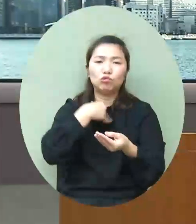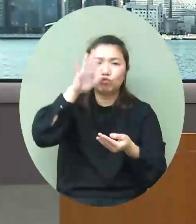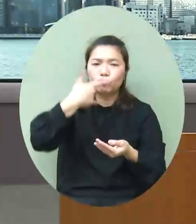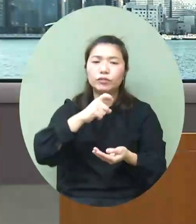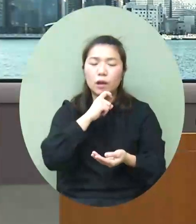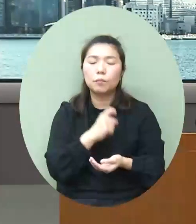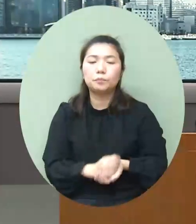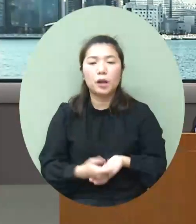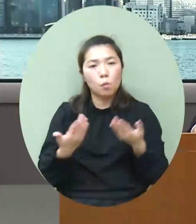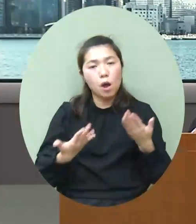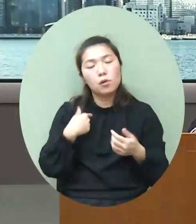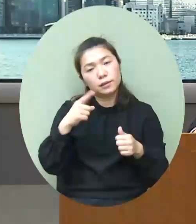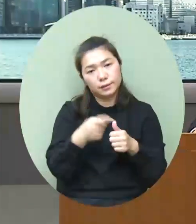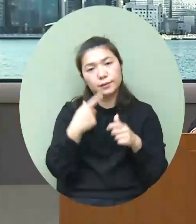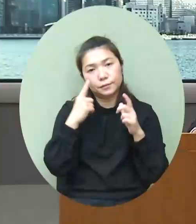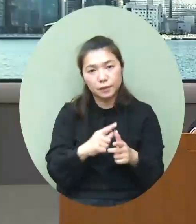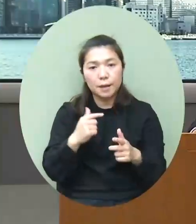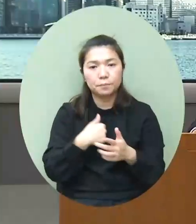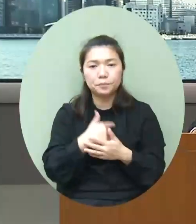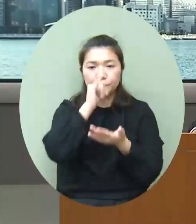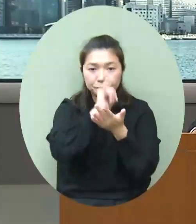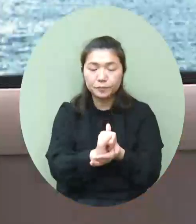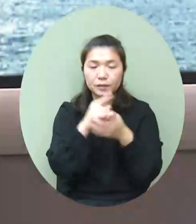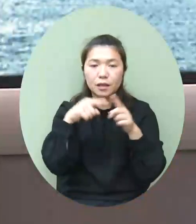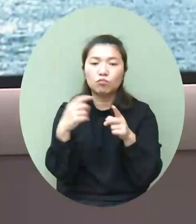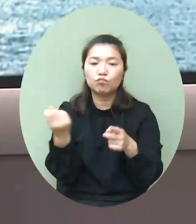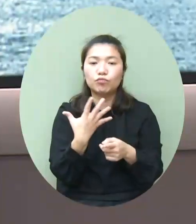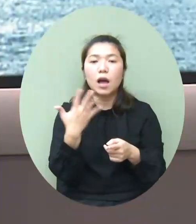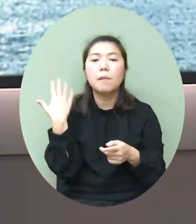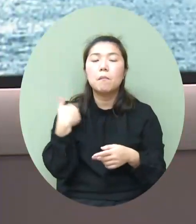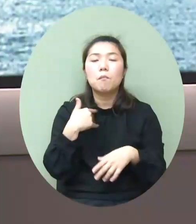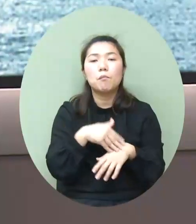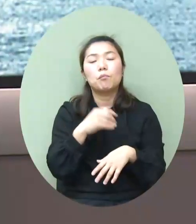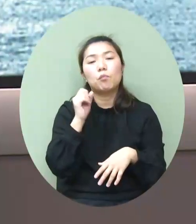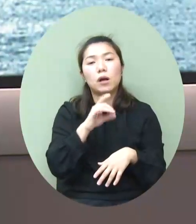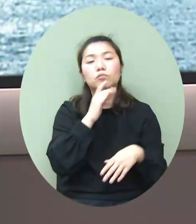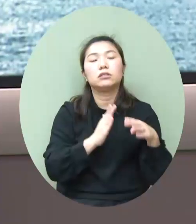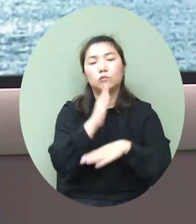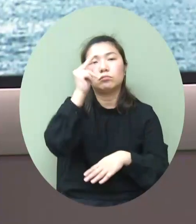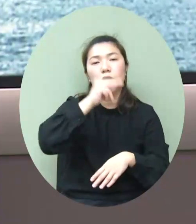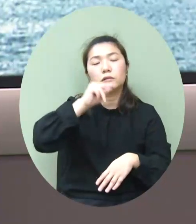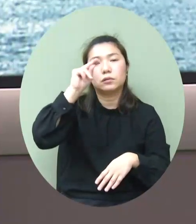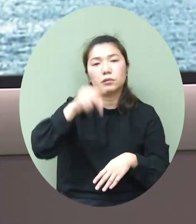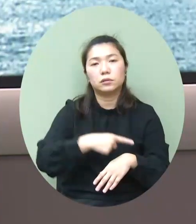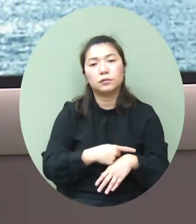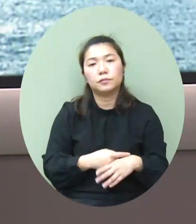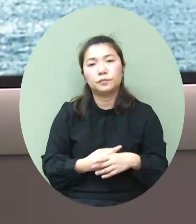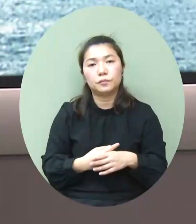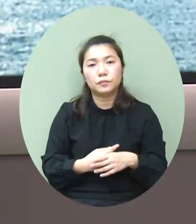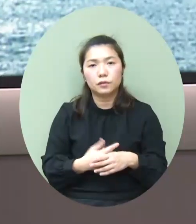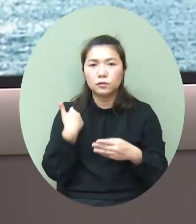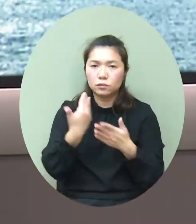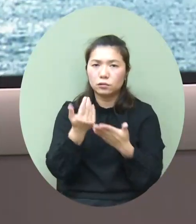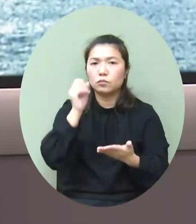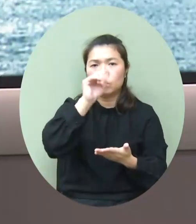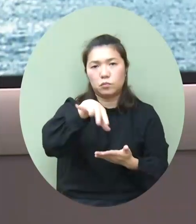冷柜，多少个医院已经有装备呢？我先说留院人数，大家留意到超过